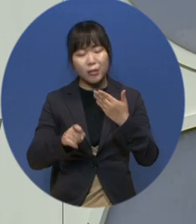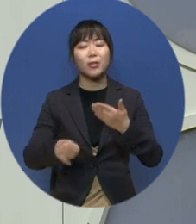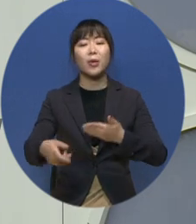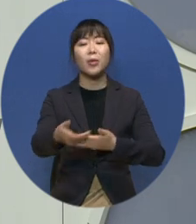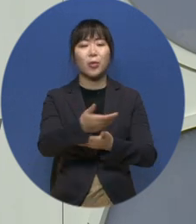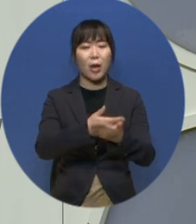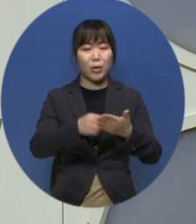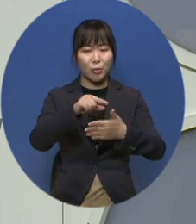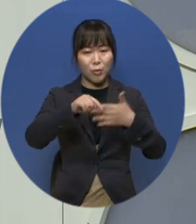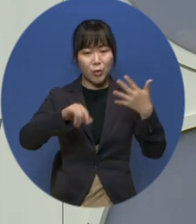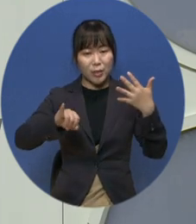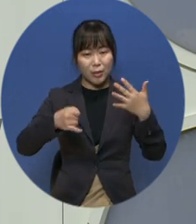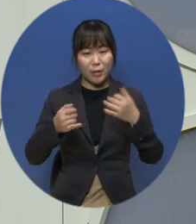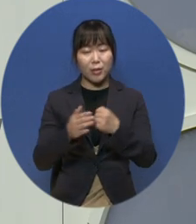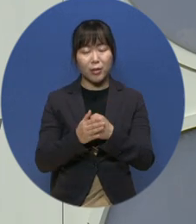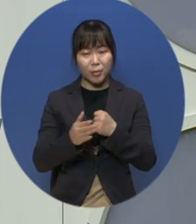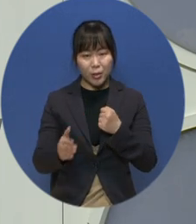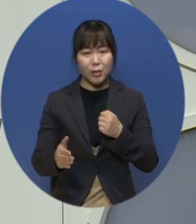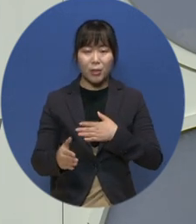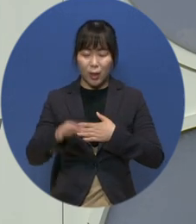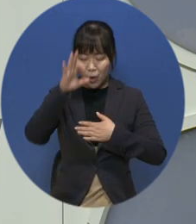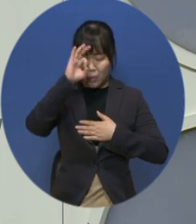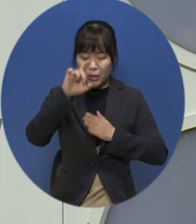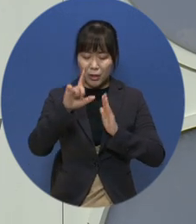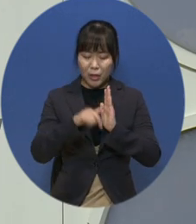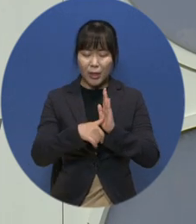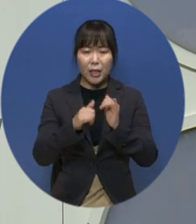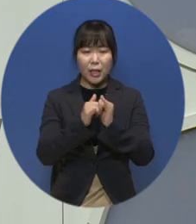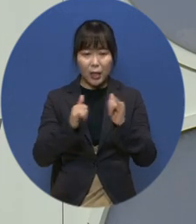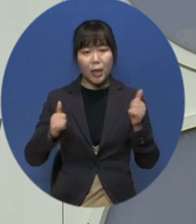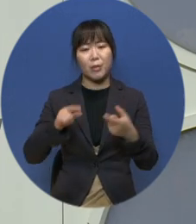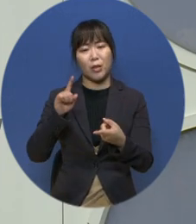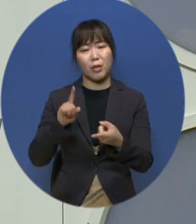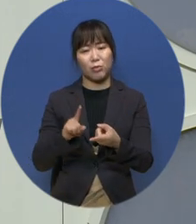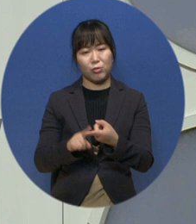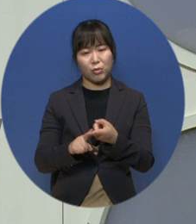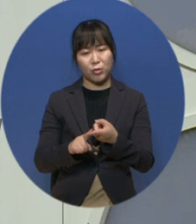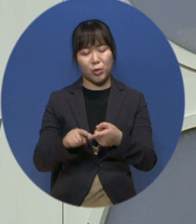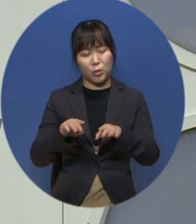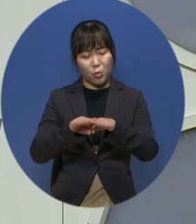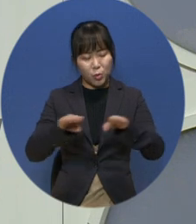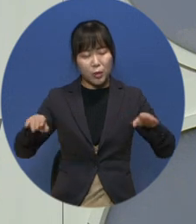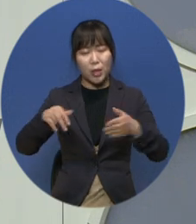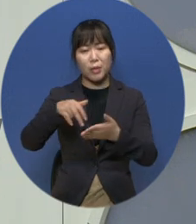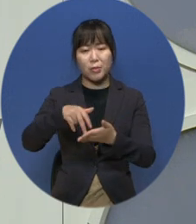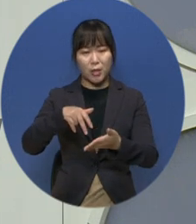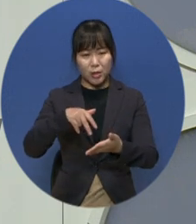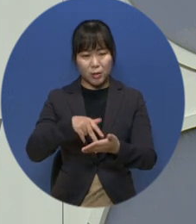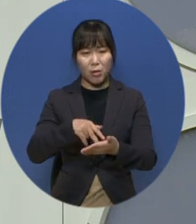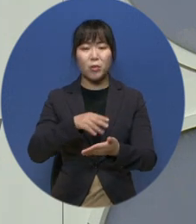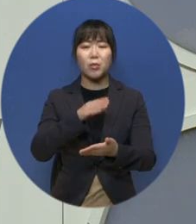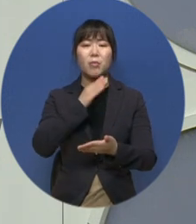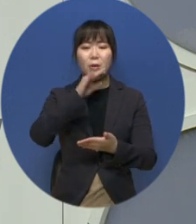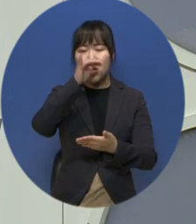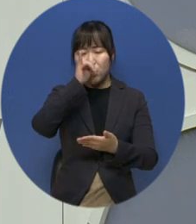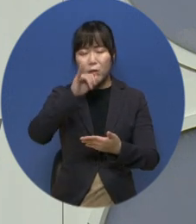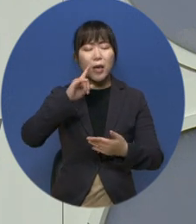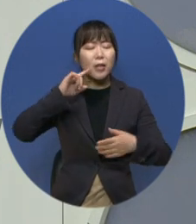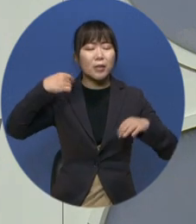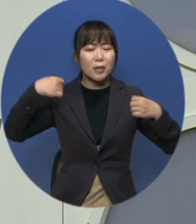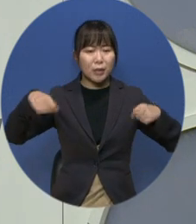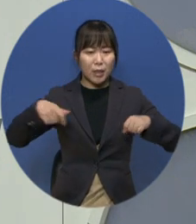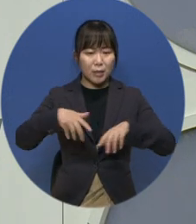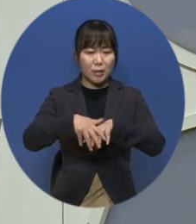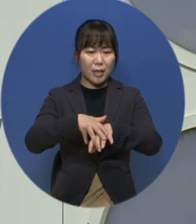공유하는 그런 프로젝트라서 제가 봤을 때는 굉장히 인간적인 차원에서 동등한 입장에서 굉장히 훌륭한